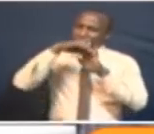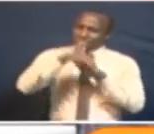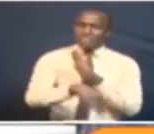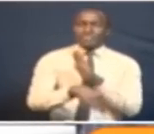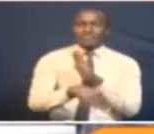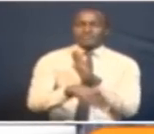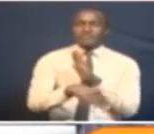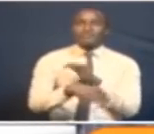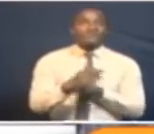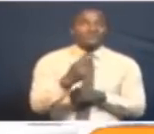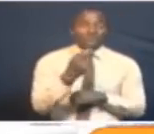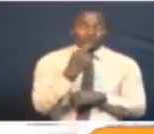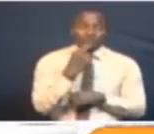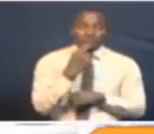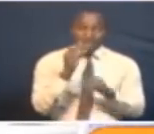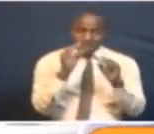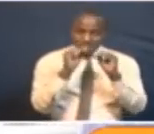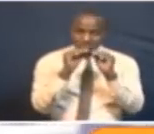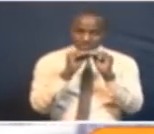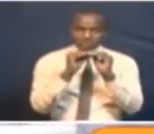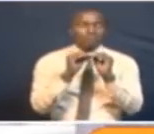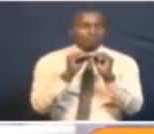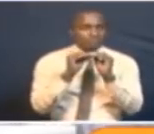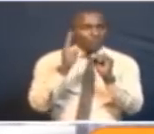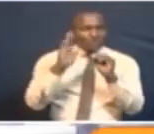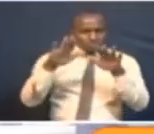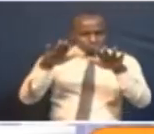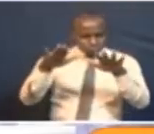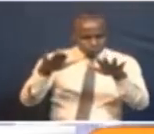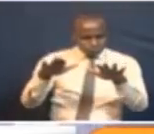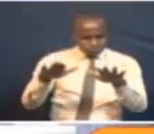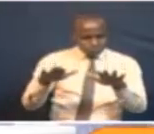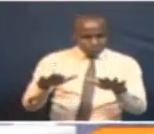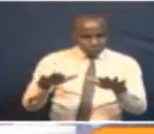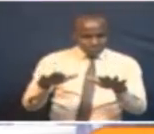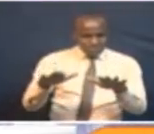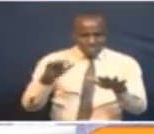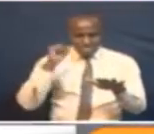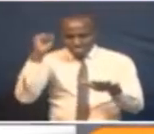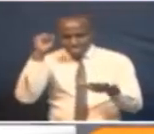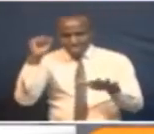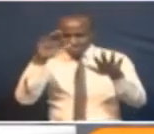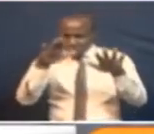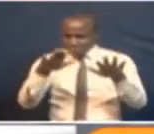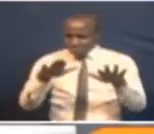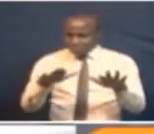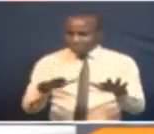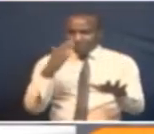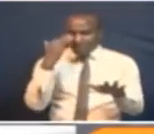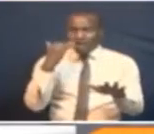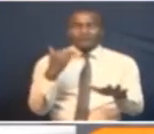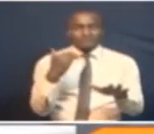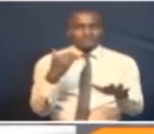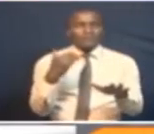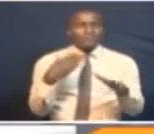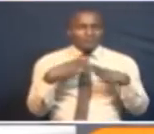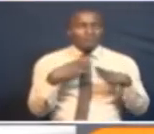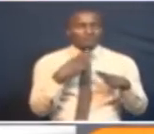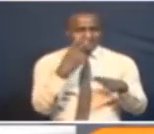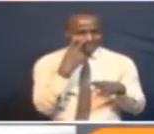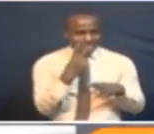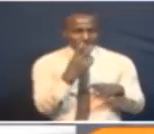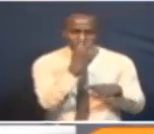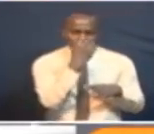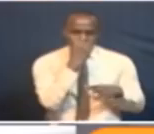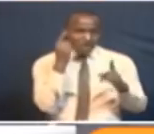unatarajiwa kutuliza kile ambacho wanaomuunga Ruto wanaona kuwa ni njama ya kusambaratisha mipango yao ya kuona Ruto akimridhi Kenyatta